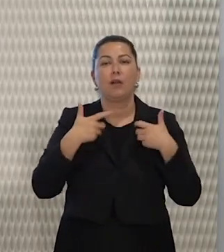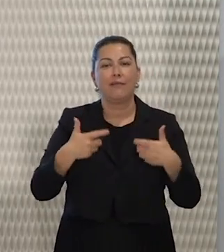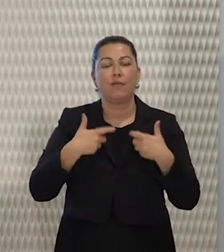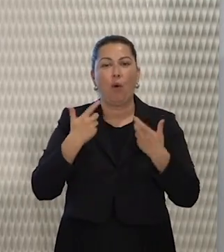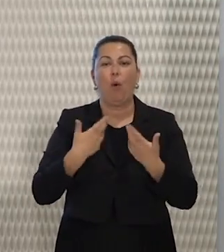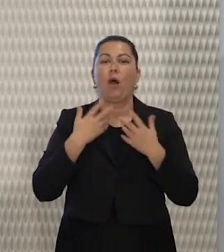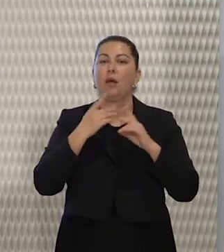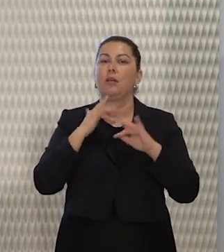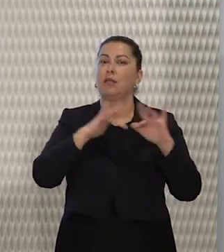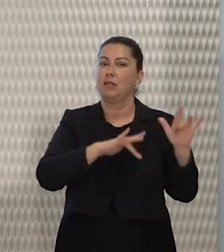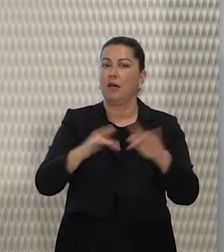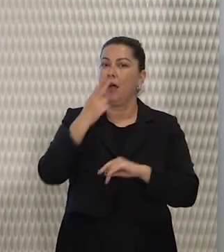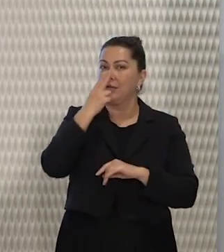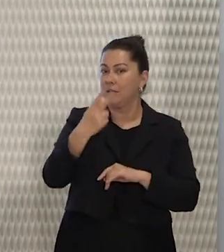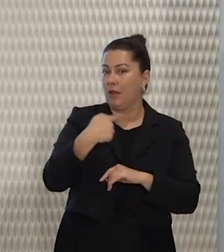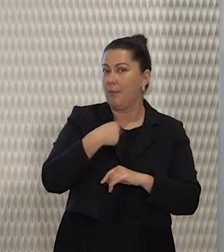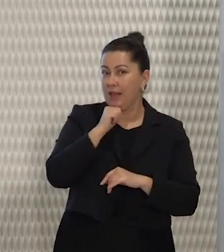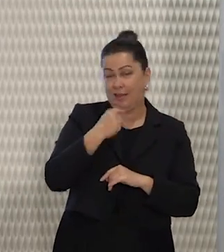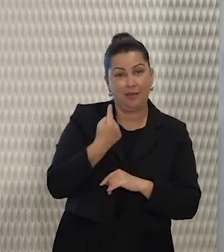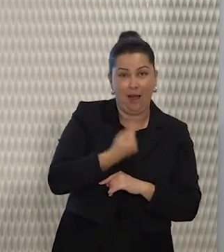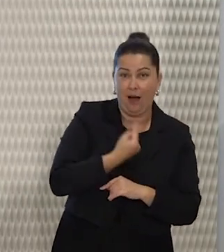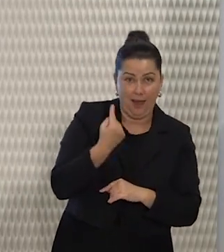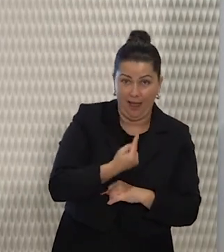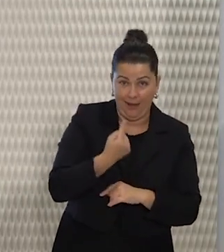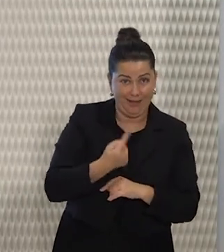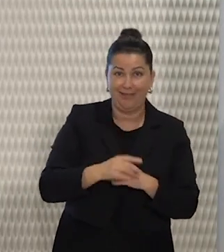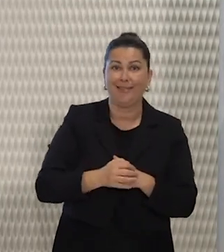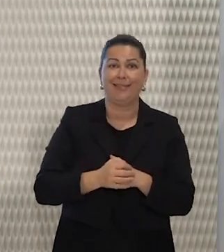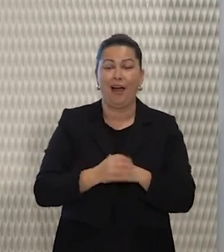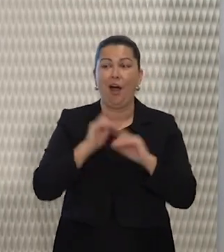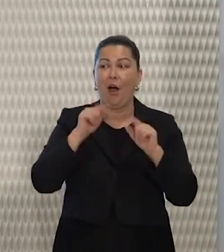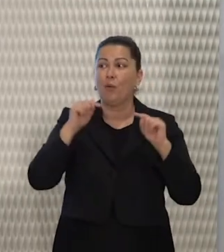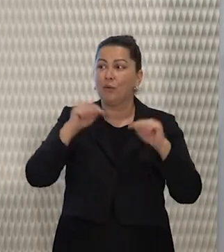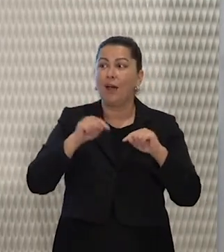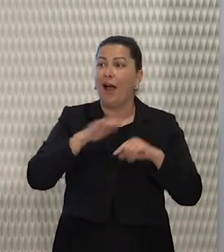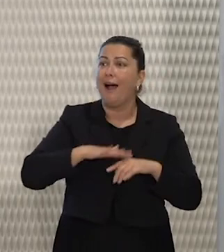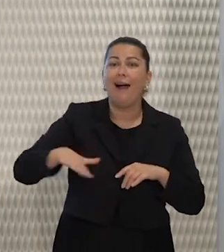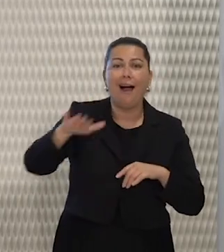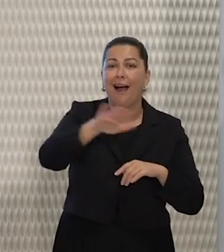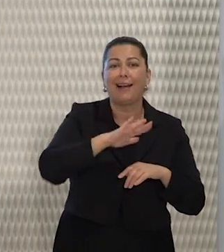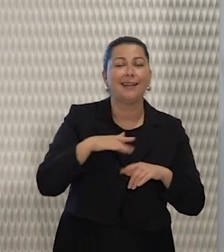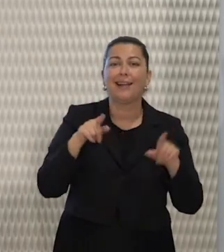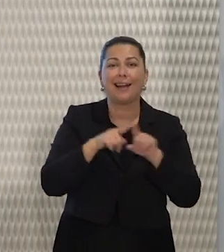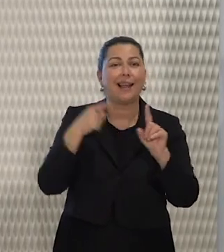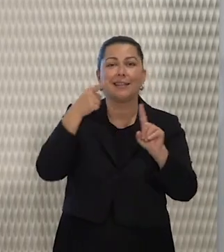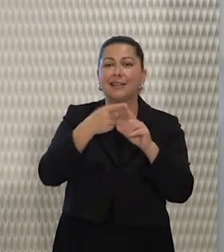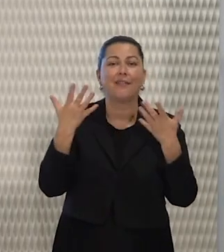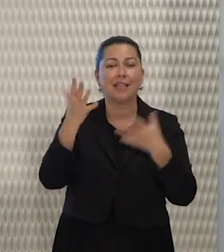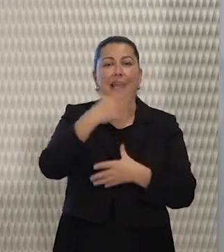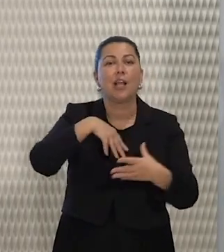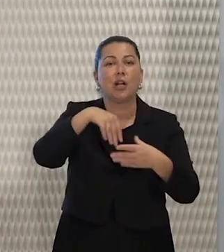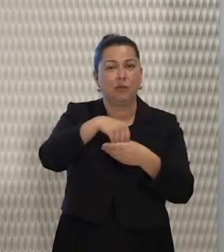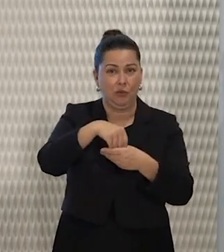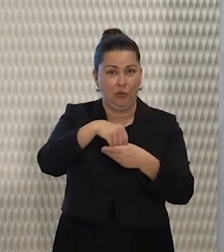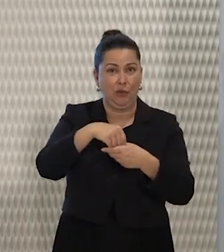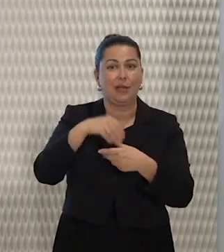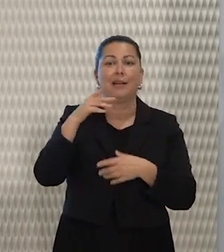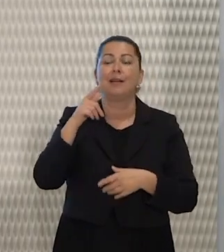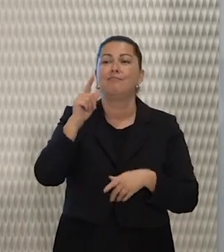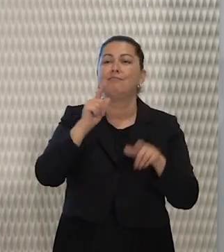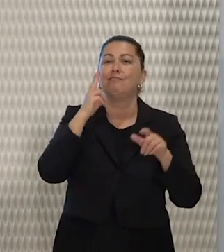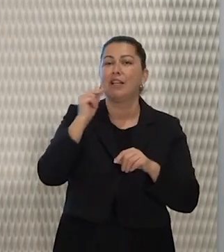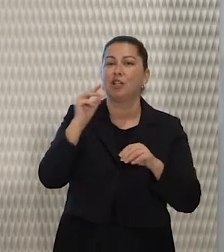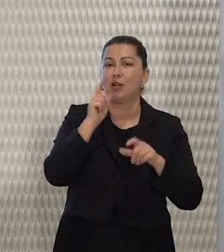man merkt, man ist nicht alleine. Wir verfolgen in diesem Raum alle ein Ziel, die Inklusion. Menschen mit